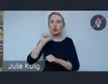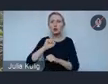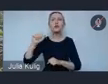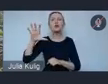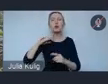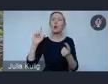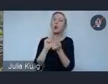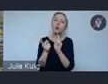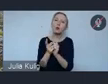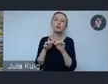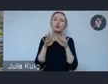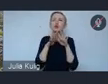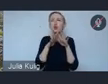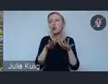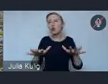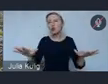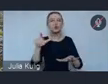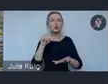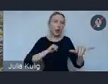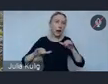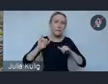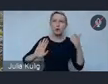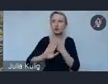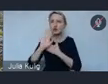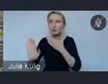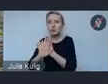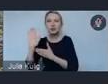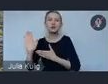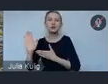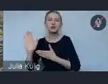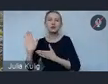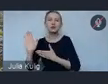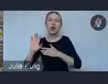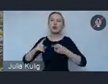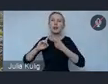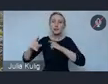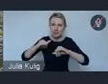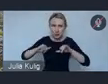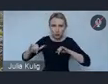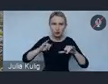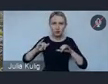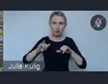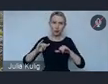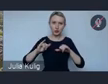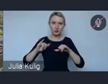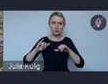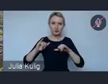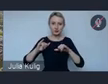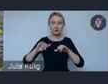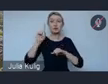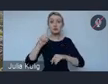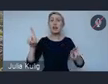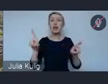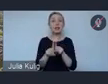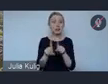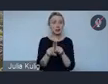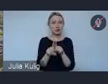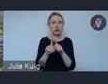tam ogromne grono samorządowców przedstawicieli przedstawiciele Organizacji Pozarządowych ale też